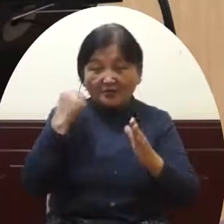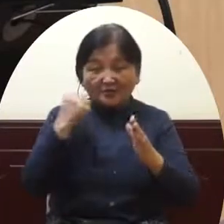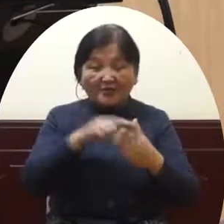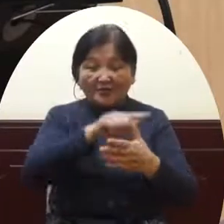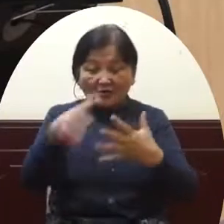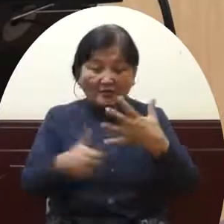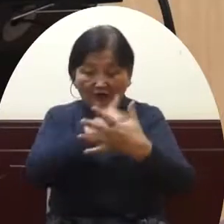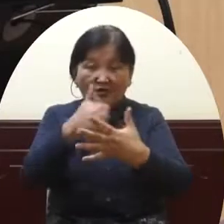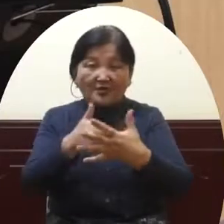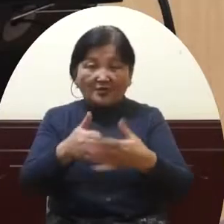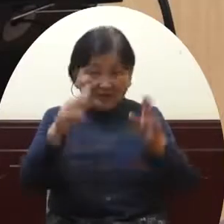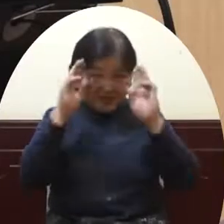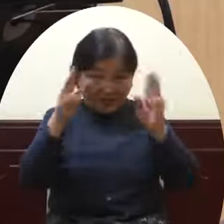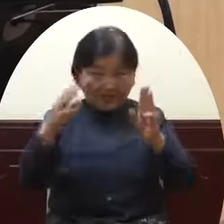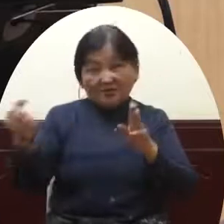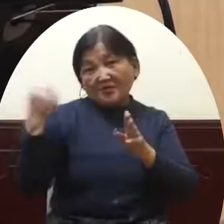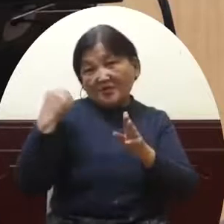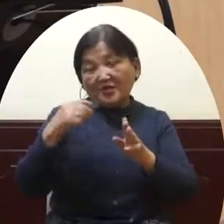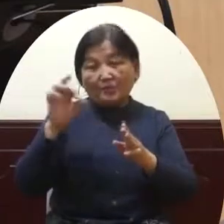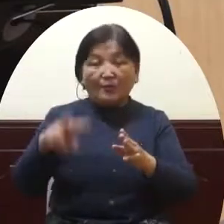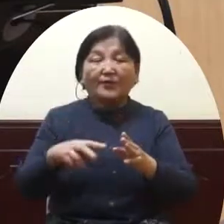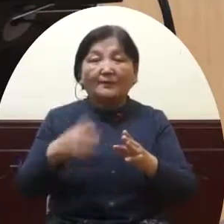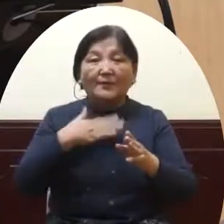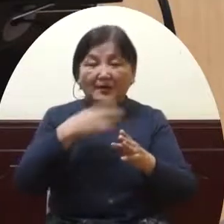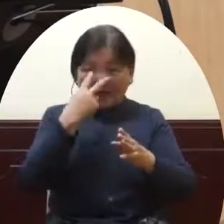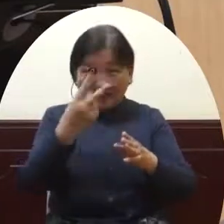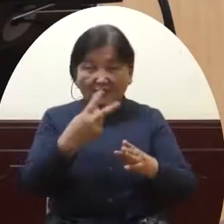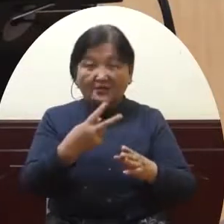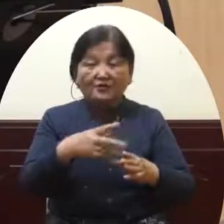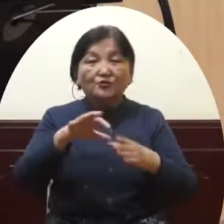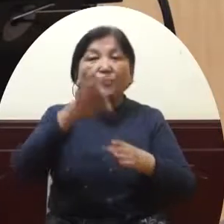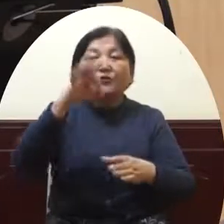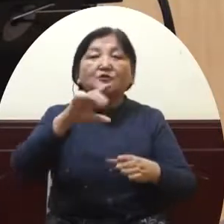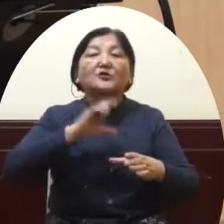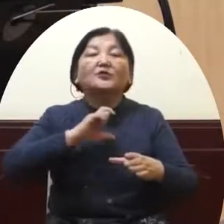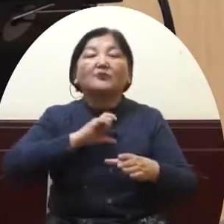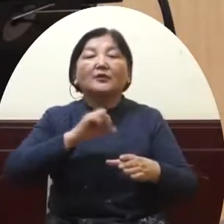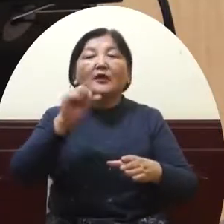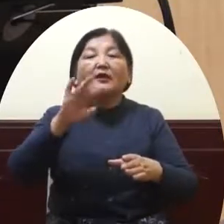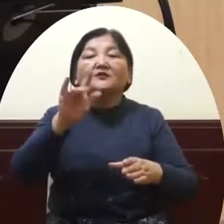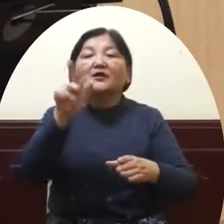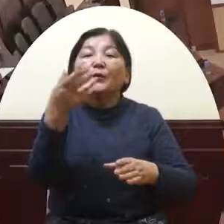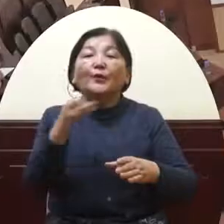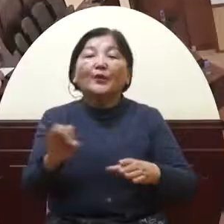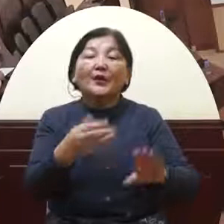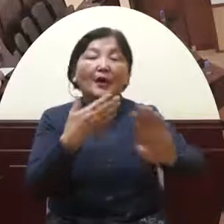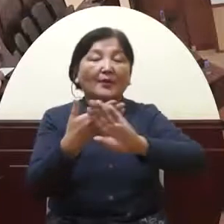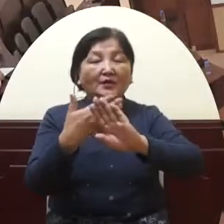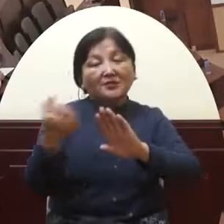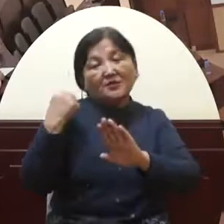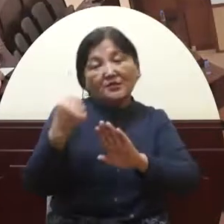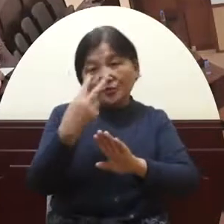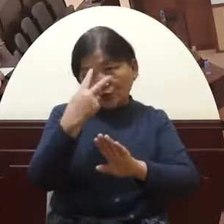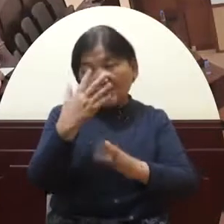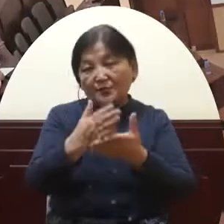дорвитой шийдэл гаргаж чадах юм бол миний харж байгаагаар бол сонгогчдын эрх харьцангуй хамгаалагдаж чадна гэж үзэж байна.